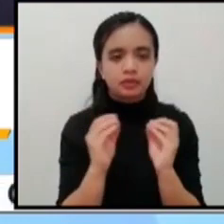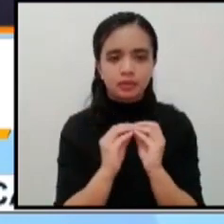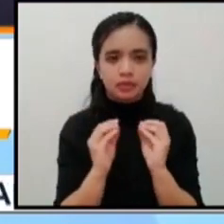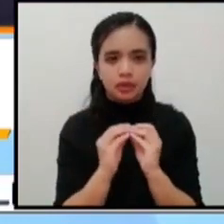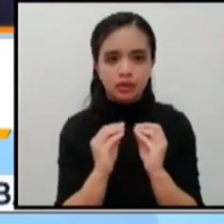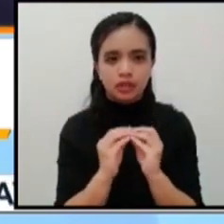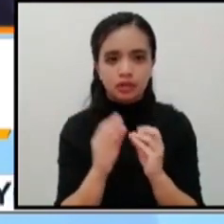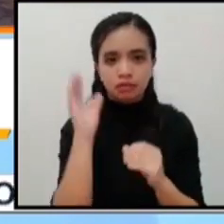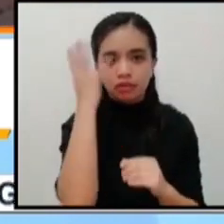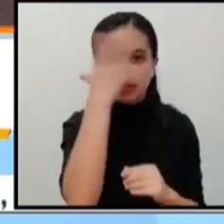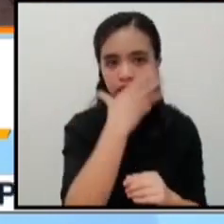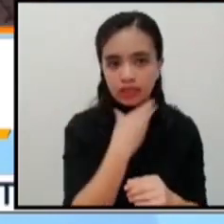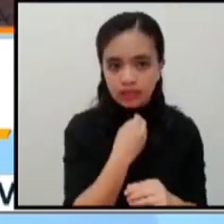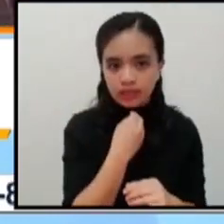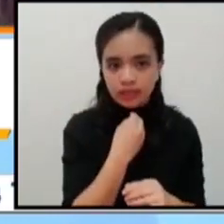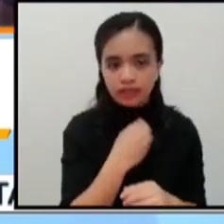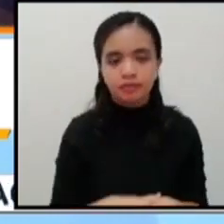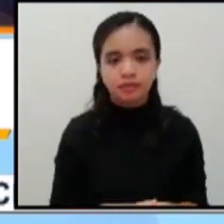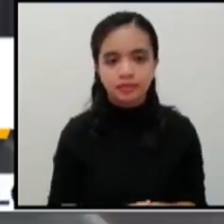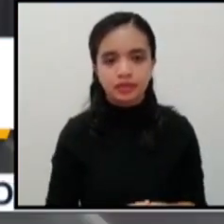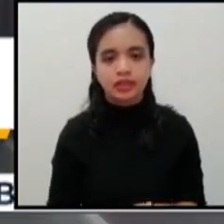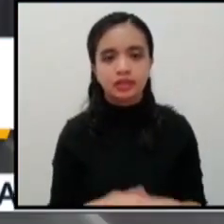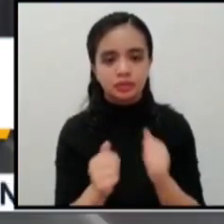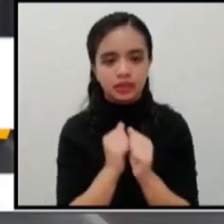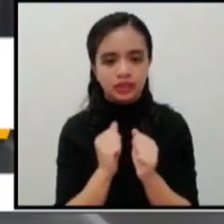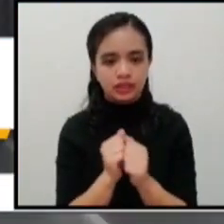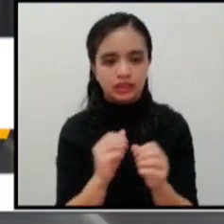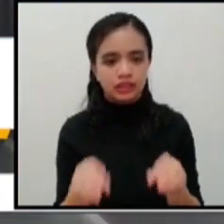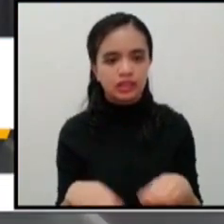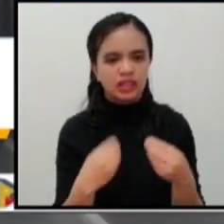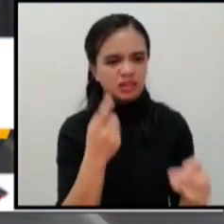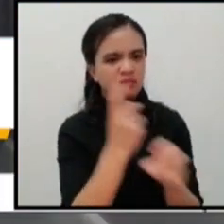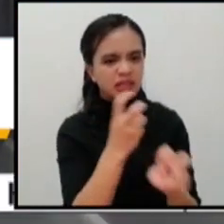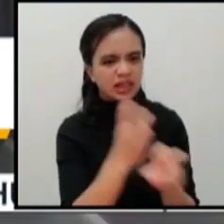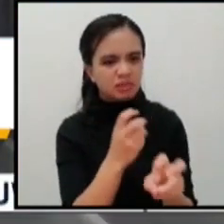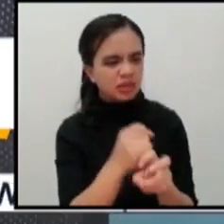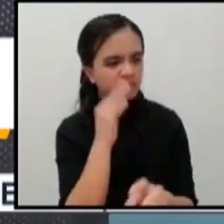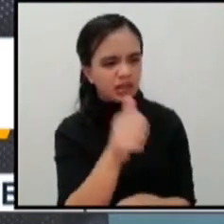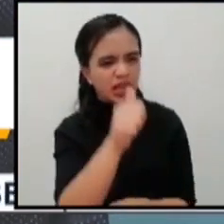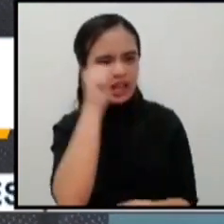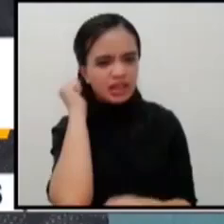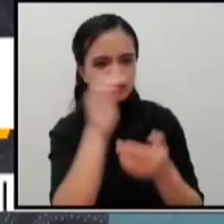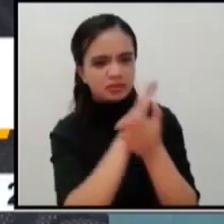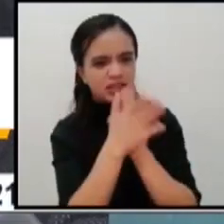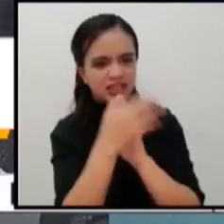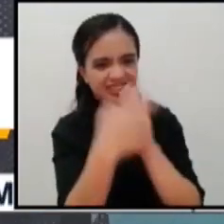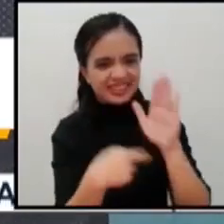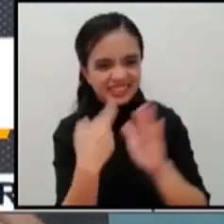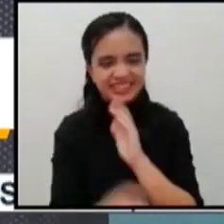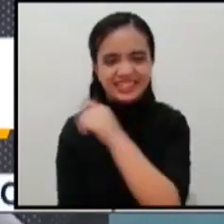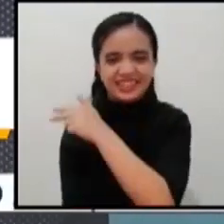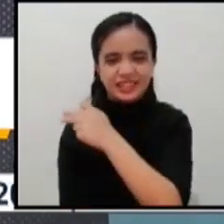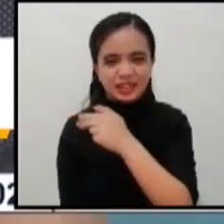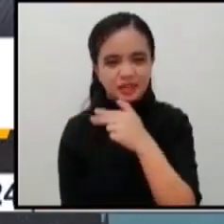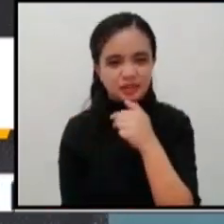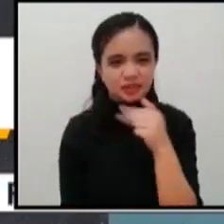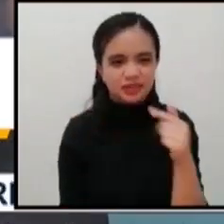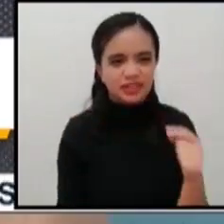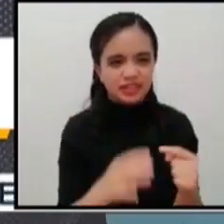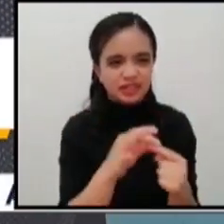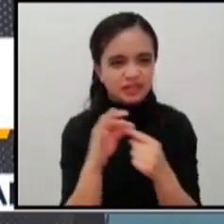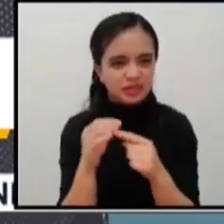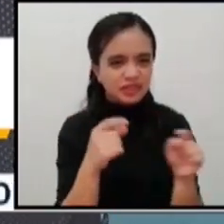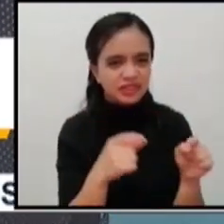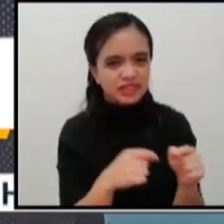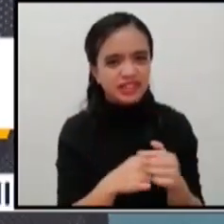palabas. And, nabigyan ng buhay yung character. Mahirap nga yun, lalo na kung ayaw mo naman maging role. Dahil ikaw ang nag-betray, di ba? Kayo, sir, ano